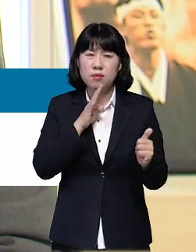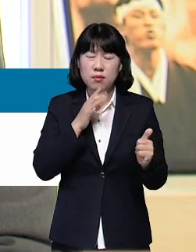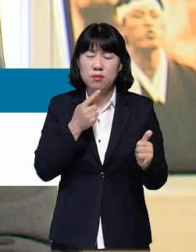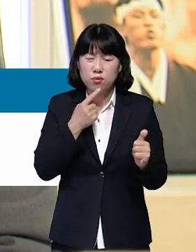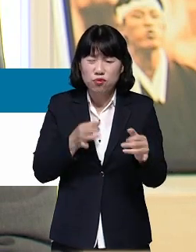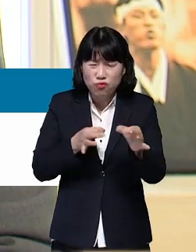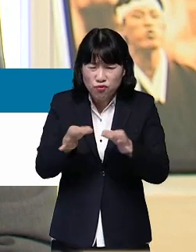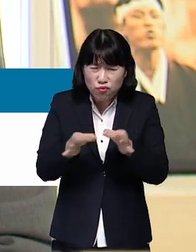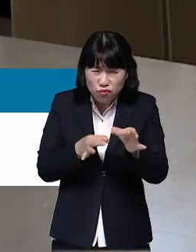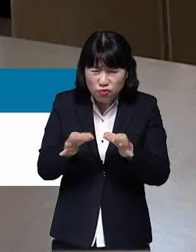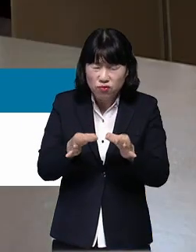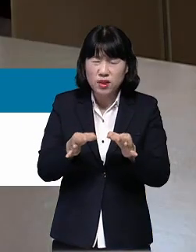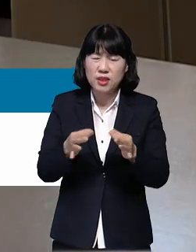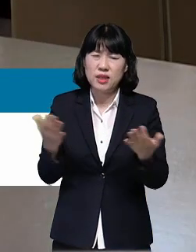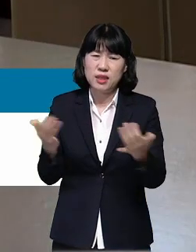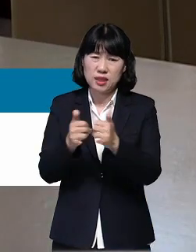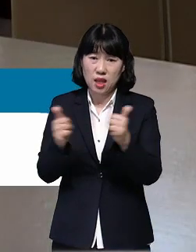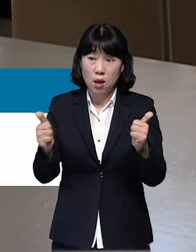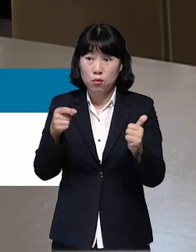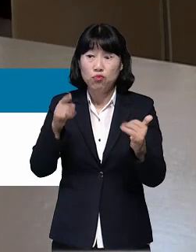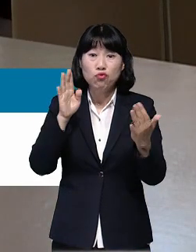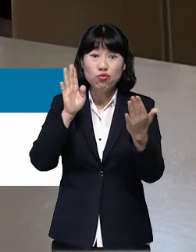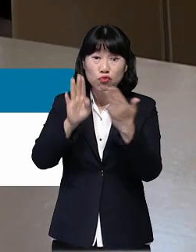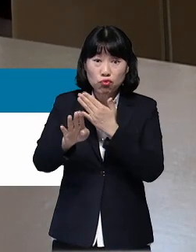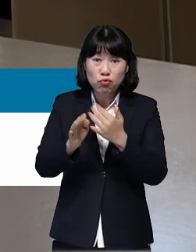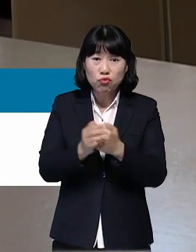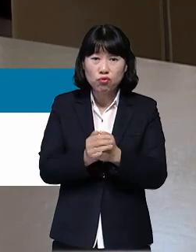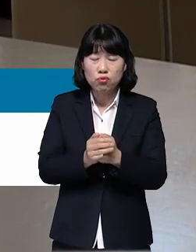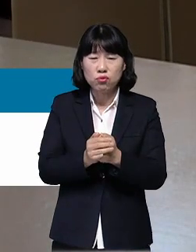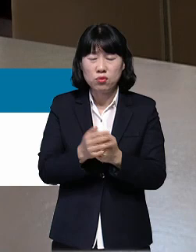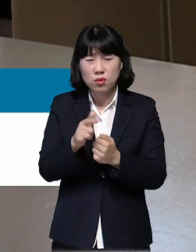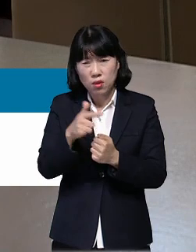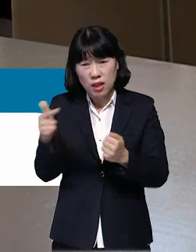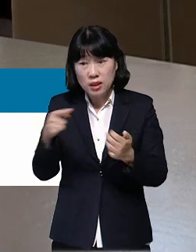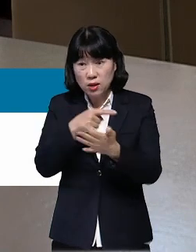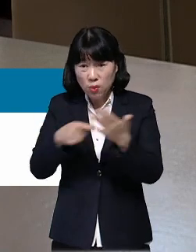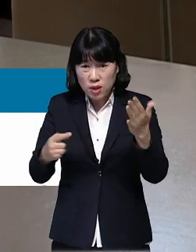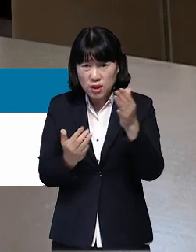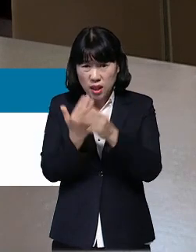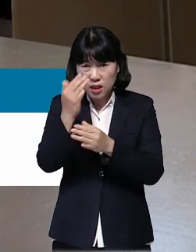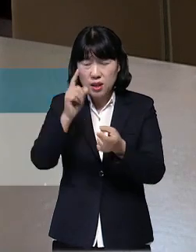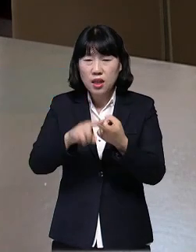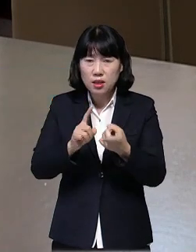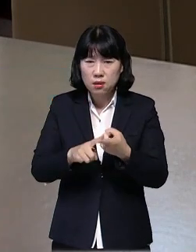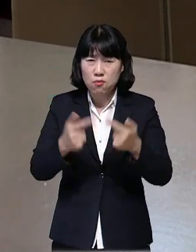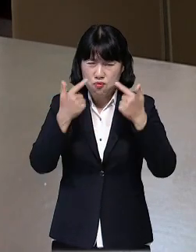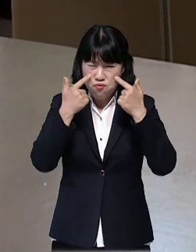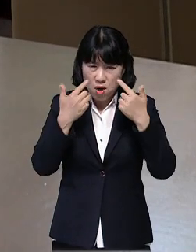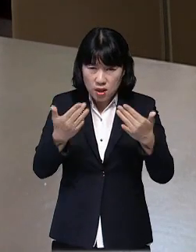소상공인 자영업자였습니다. 이후에는 발생하는 손실에 대해서는 정확하게